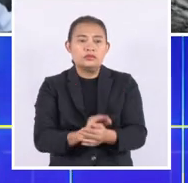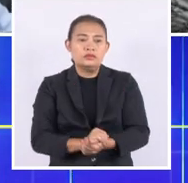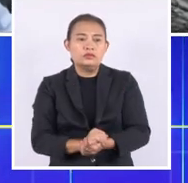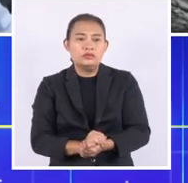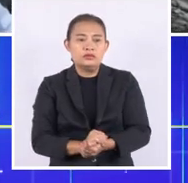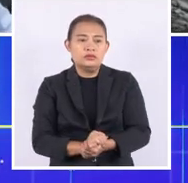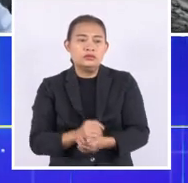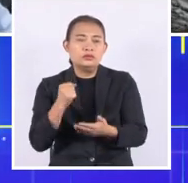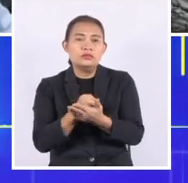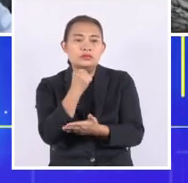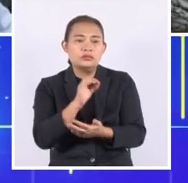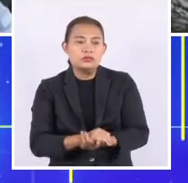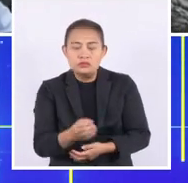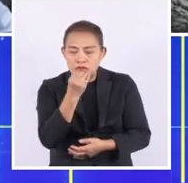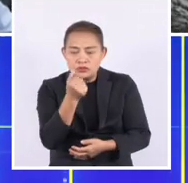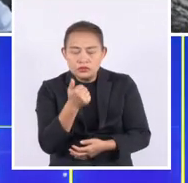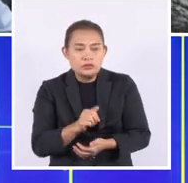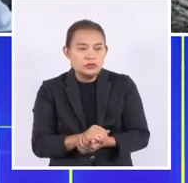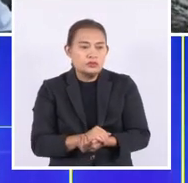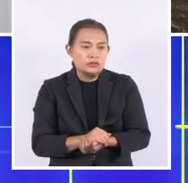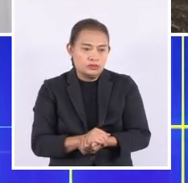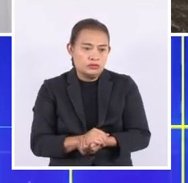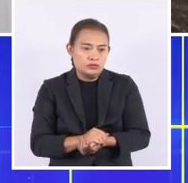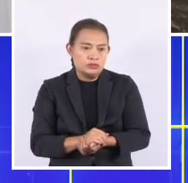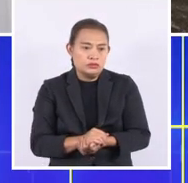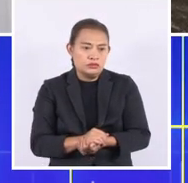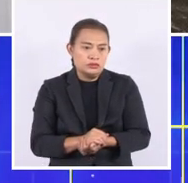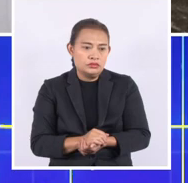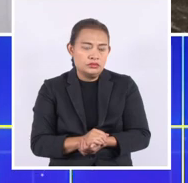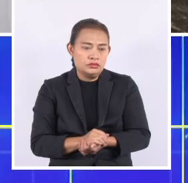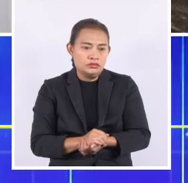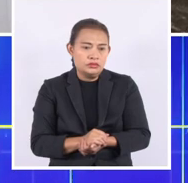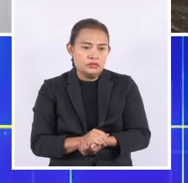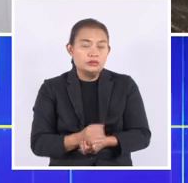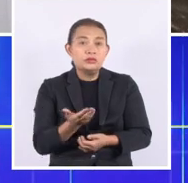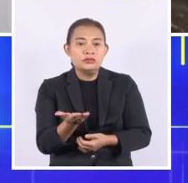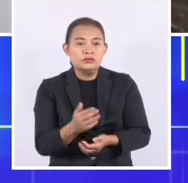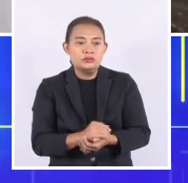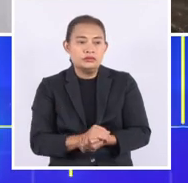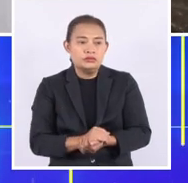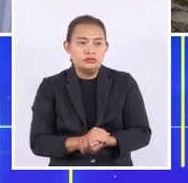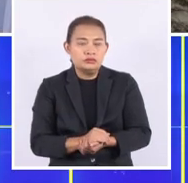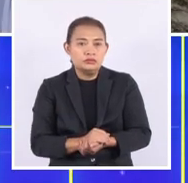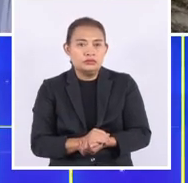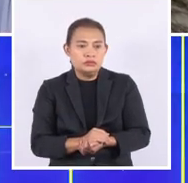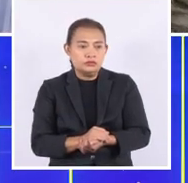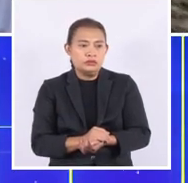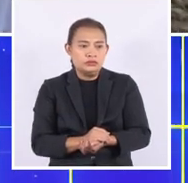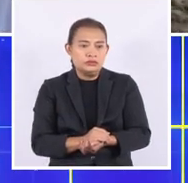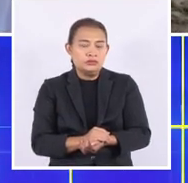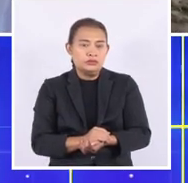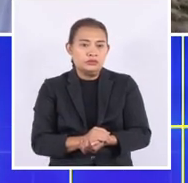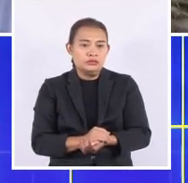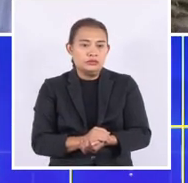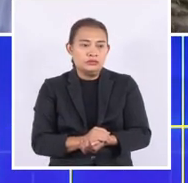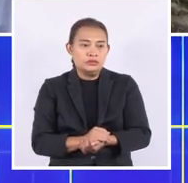ยม แต่ก็จะกินก็ได้เขาคงไม่ว่าอะไร ไม่ว่า เออได้ใช่มั้ย เขาอ้างว่าไม่ถือละแต่เชื่อมั้ยเคยได้ยินป่ะคนเขาบอกว่